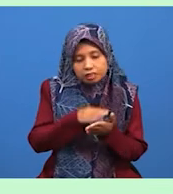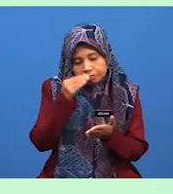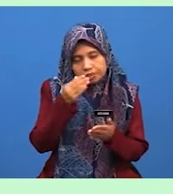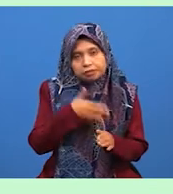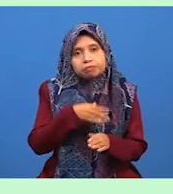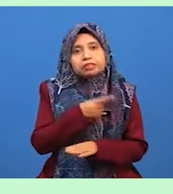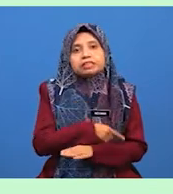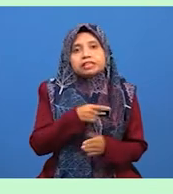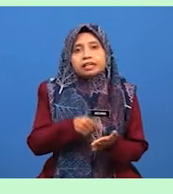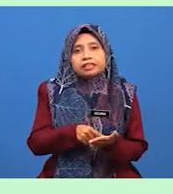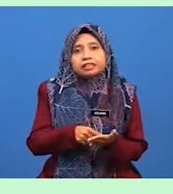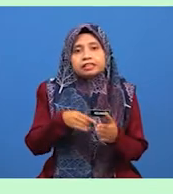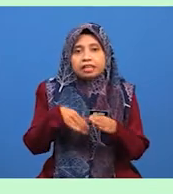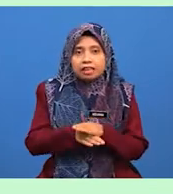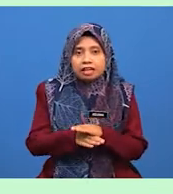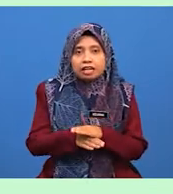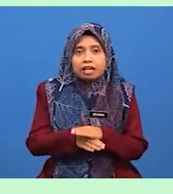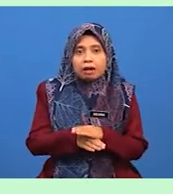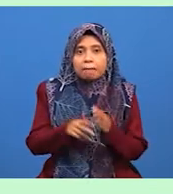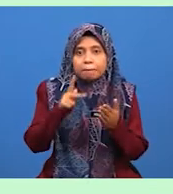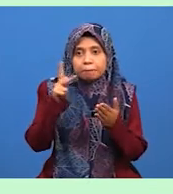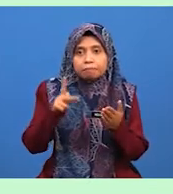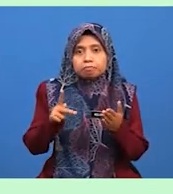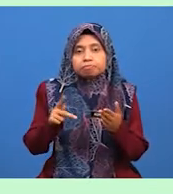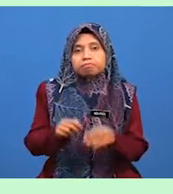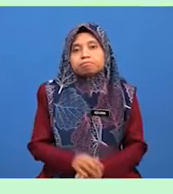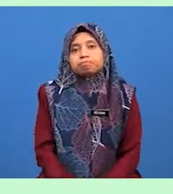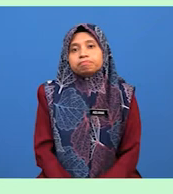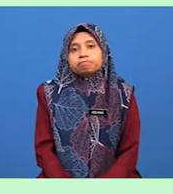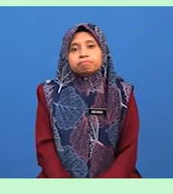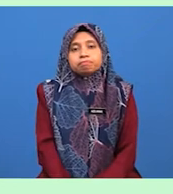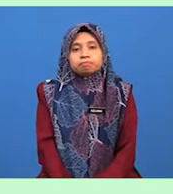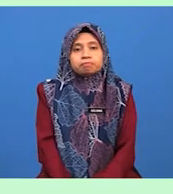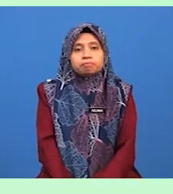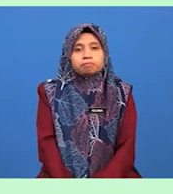pelajari pada hari ini di dalam peta buih tersebut.